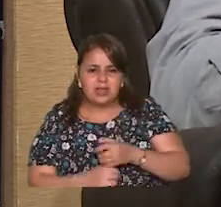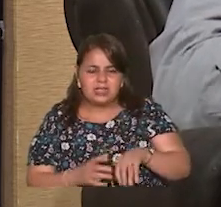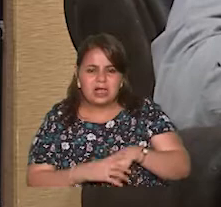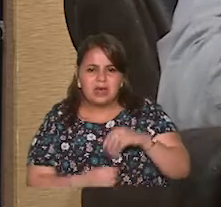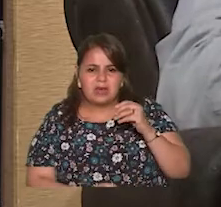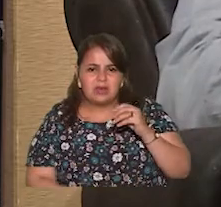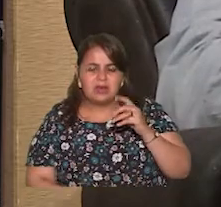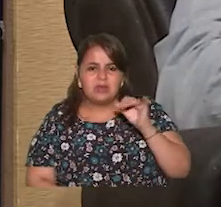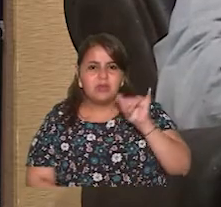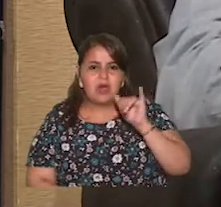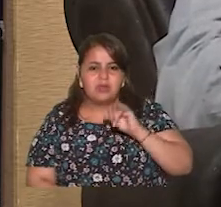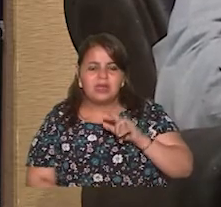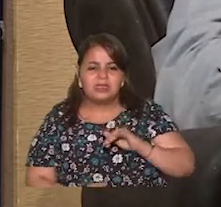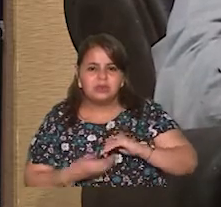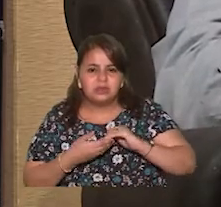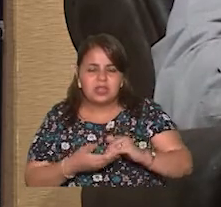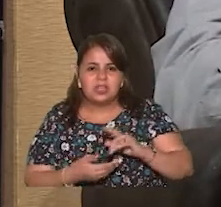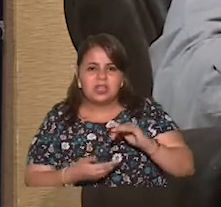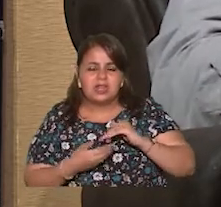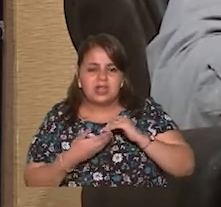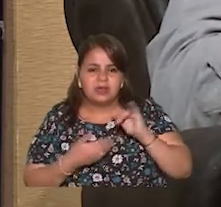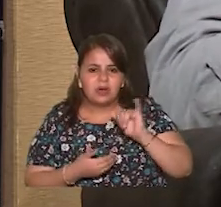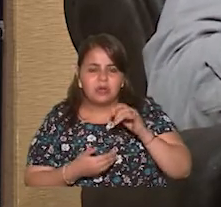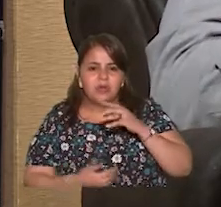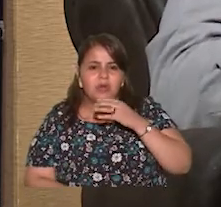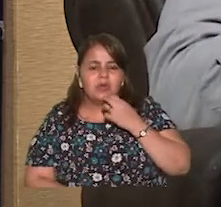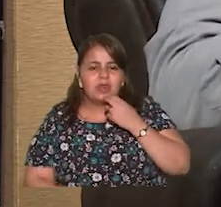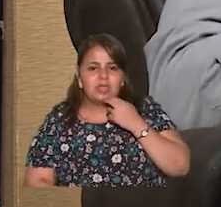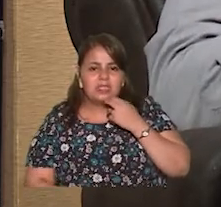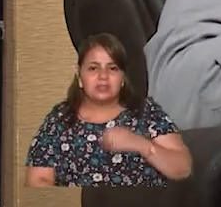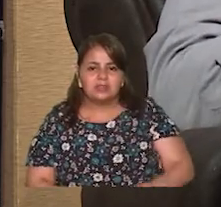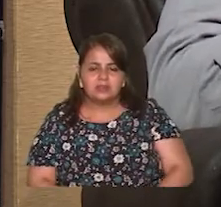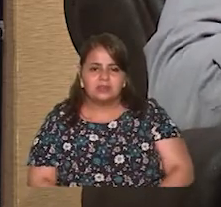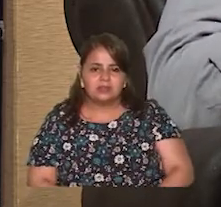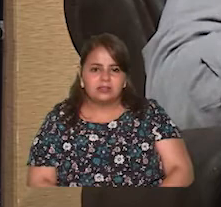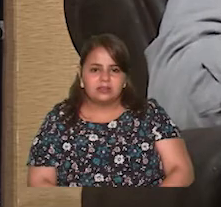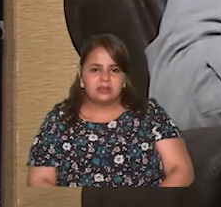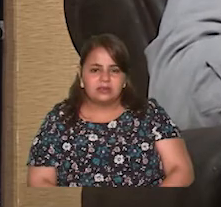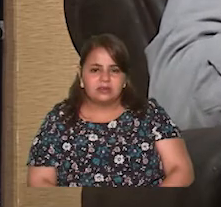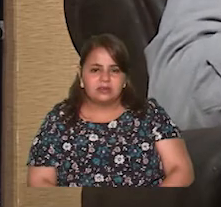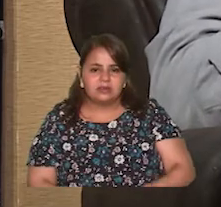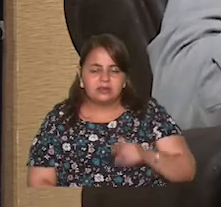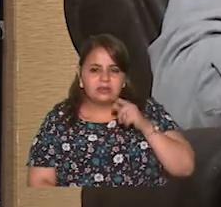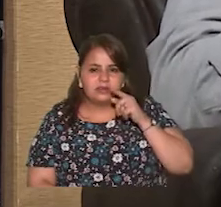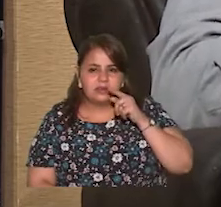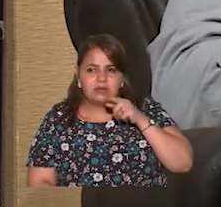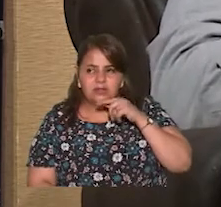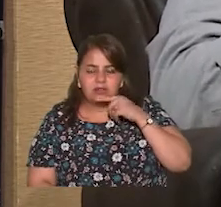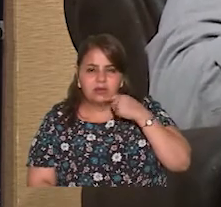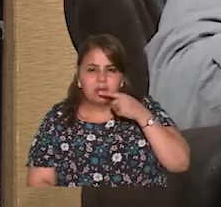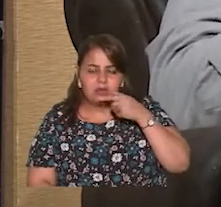اساعدها، ولازم الولاد يشوفوا الحاجه دي. انت قلتي دلوقتي كلمه انا احب